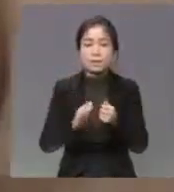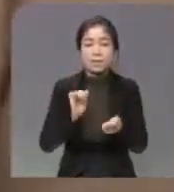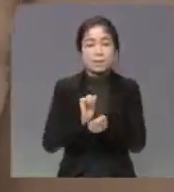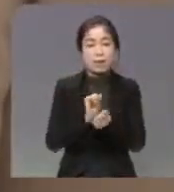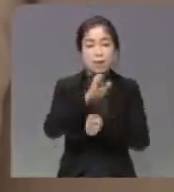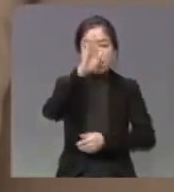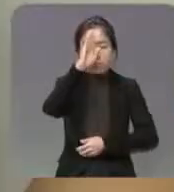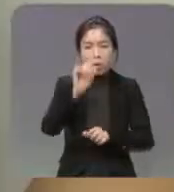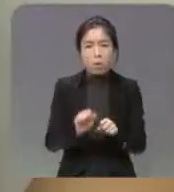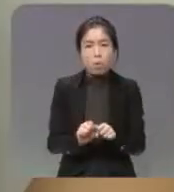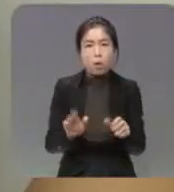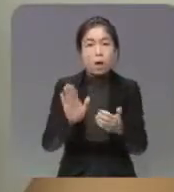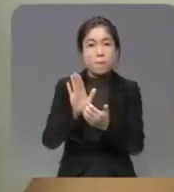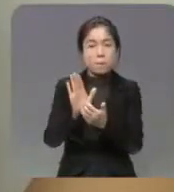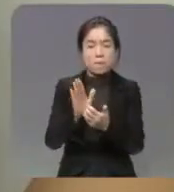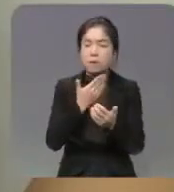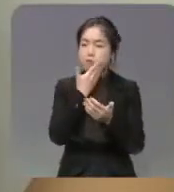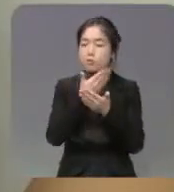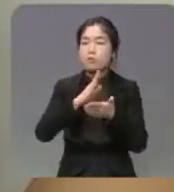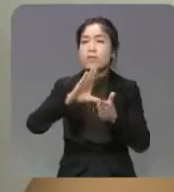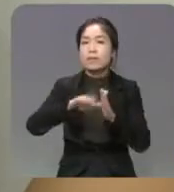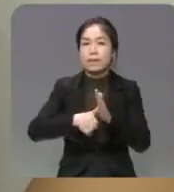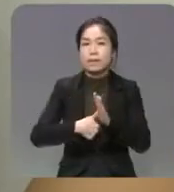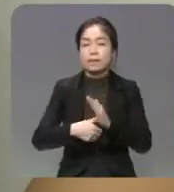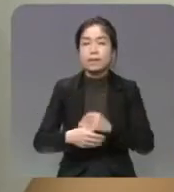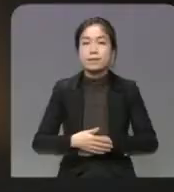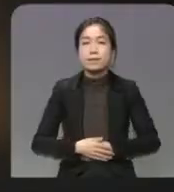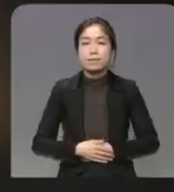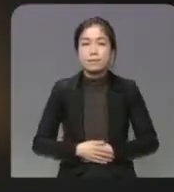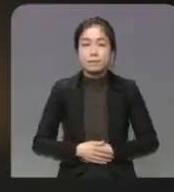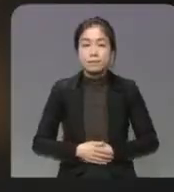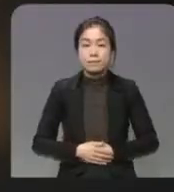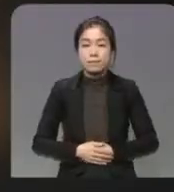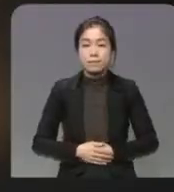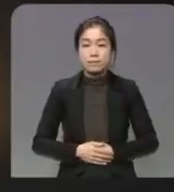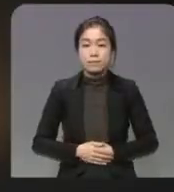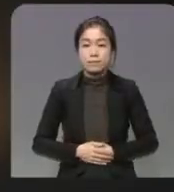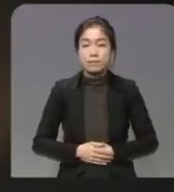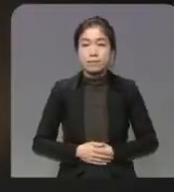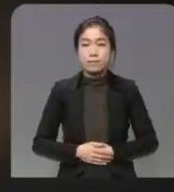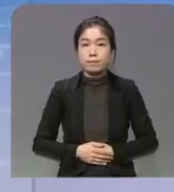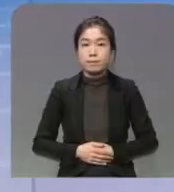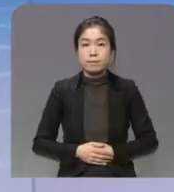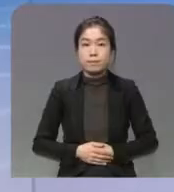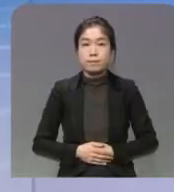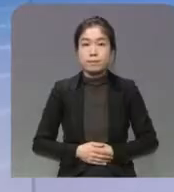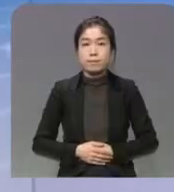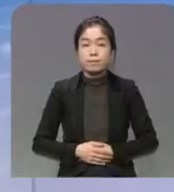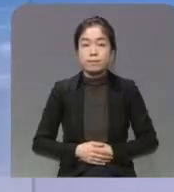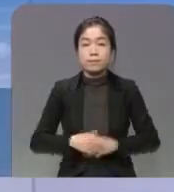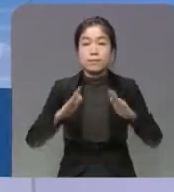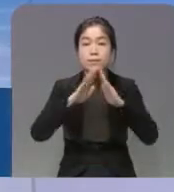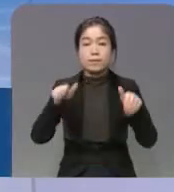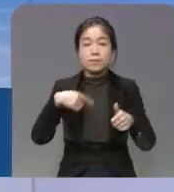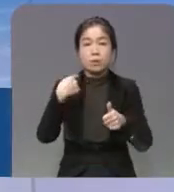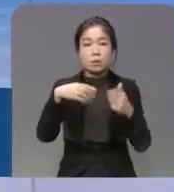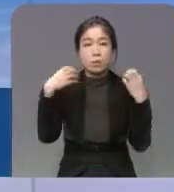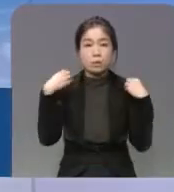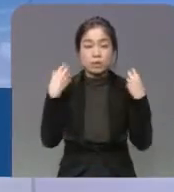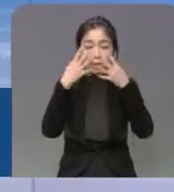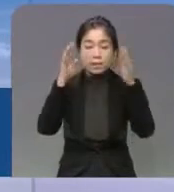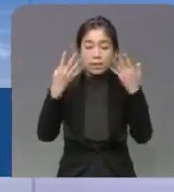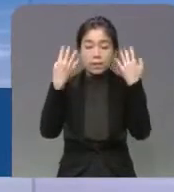감염증 확산세 차단에 중대 고비가 될 전망입니다. KBS 뉴스 최송현입니다. 전라남도 교육청이